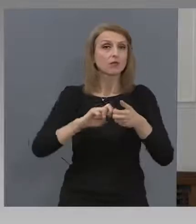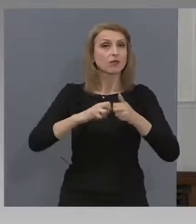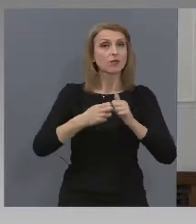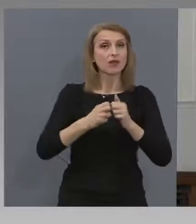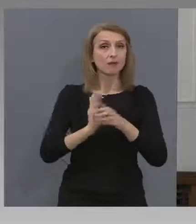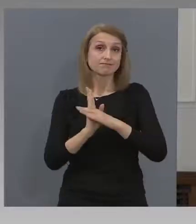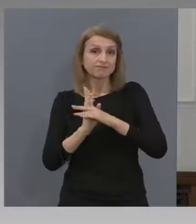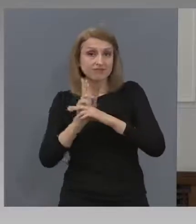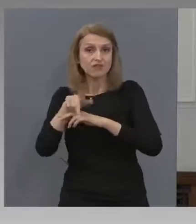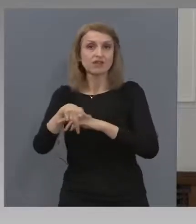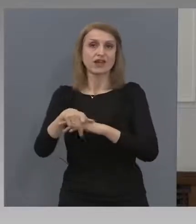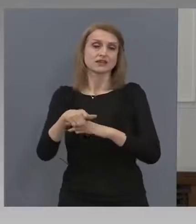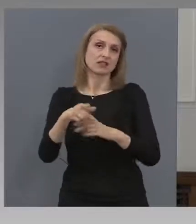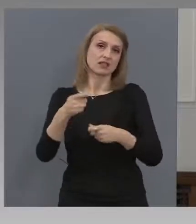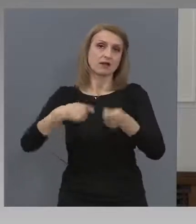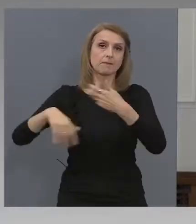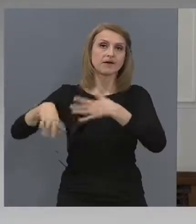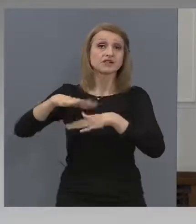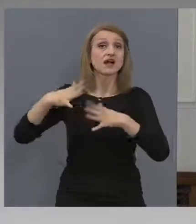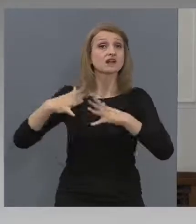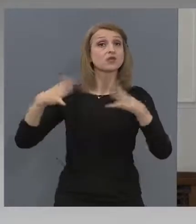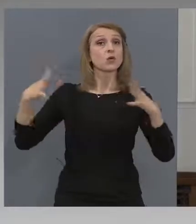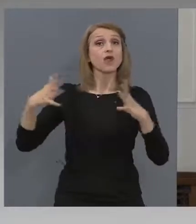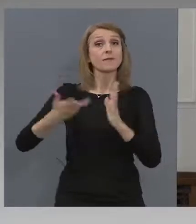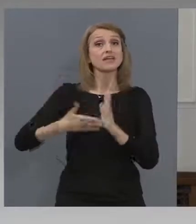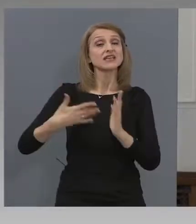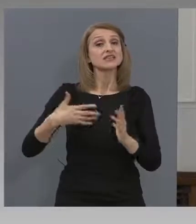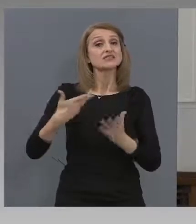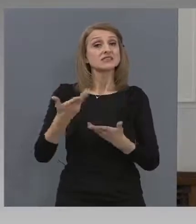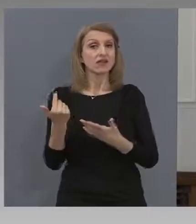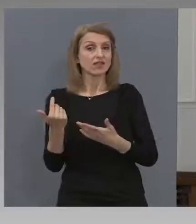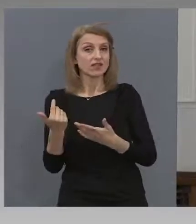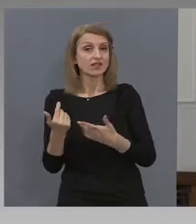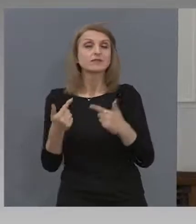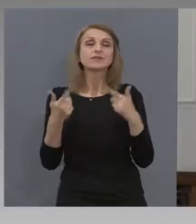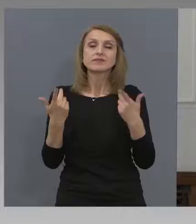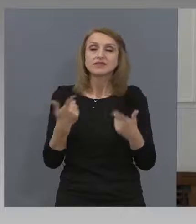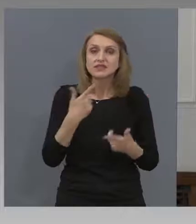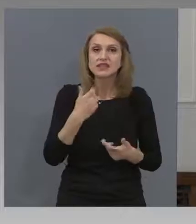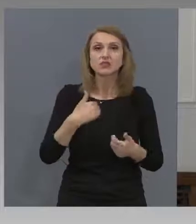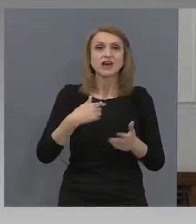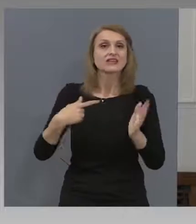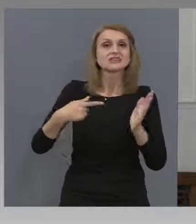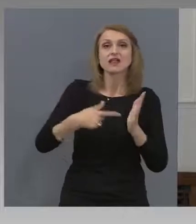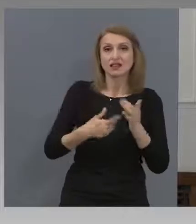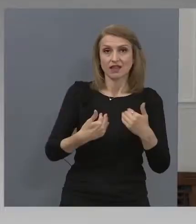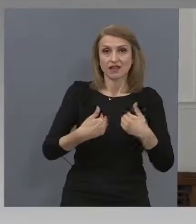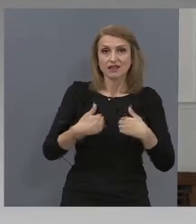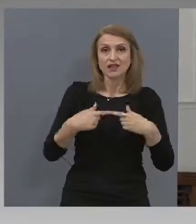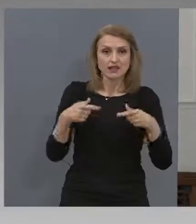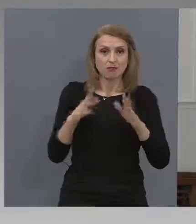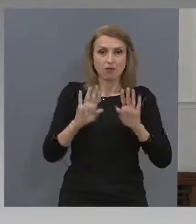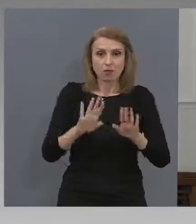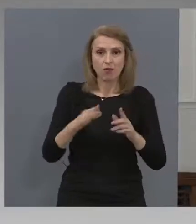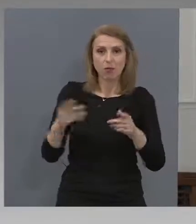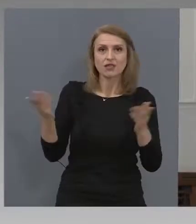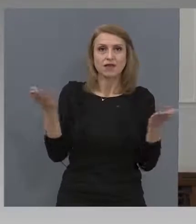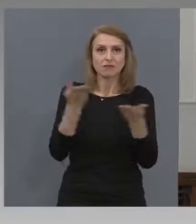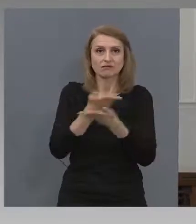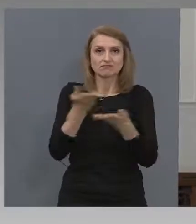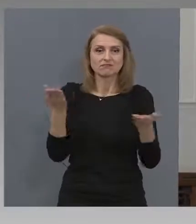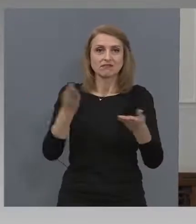влизането на пазар с високи изисквания. И целта на това постановление, нашата комуникация, в момента да го направим